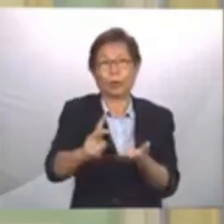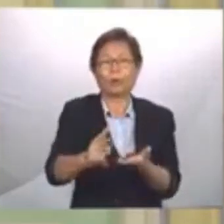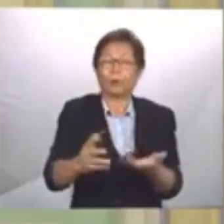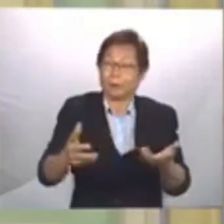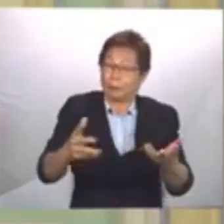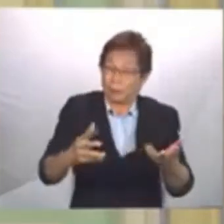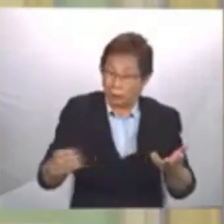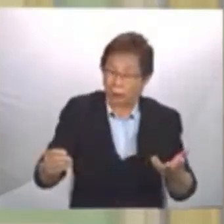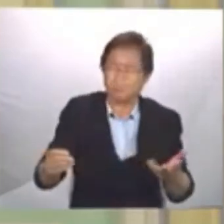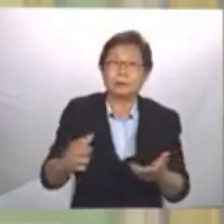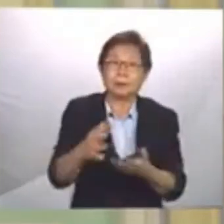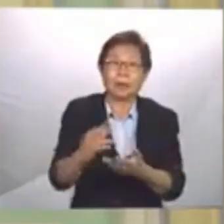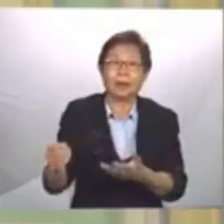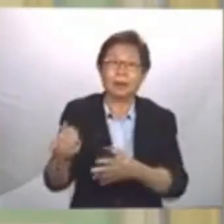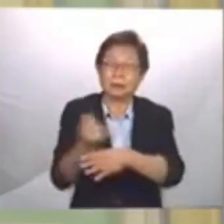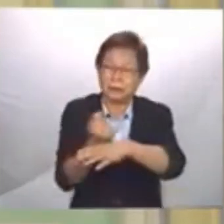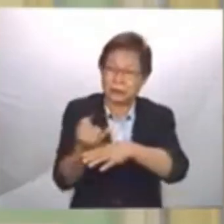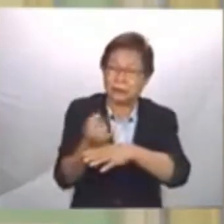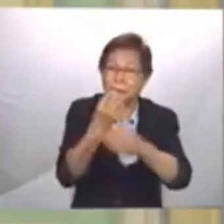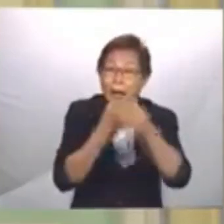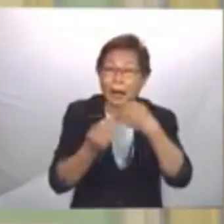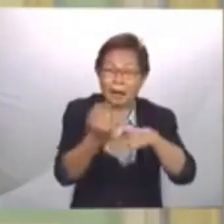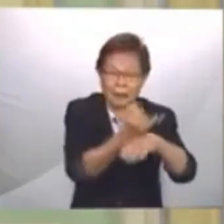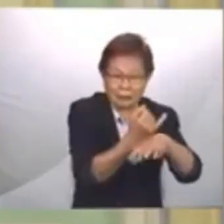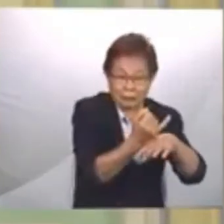sektor-sektor yang melibatkan industri makanan ini